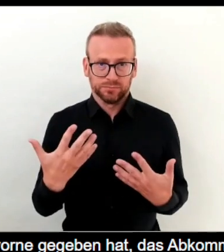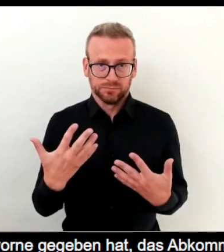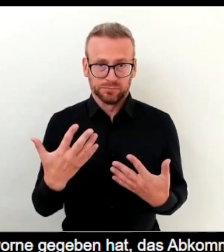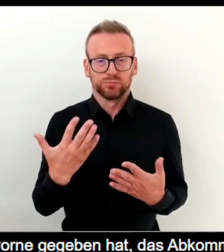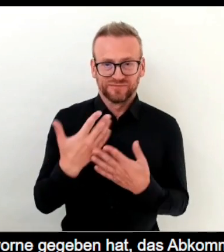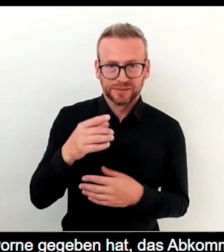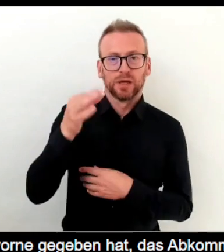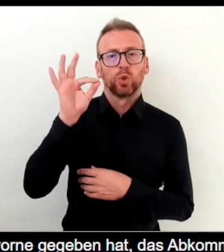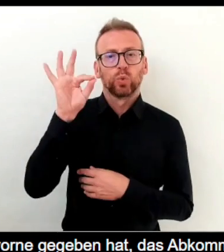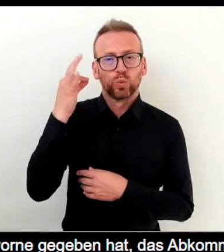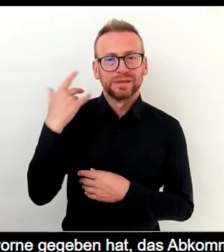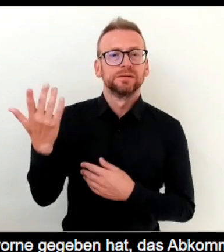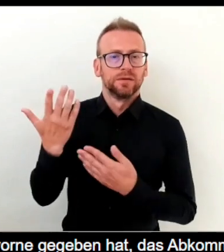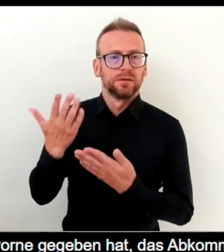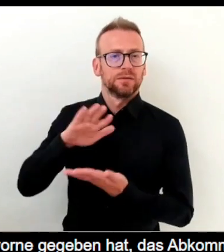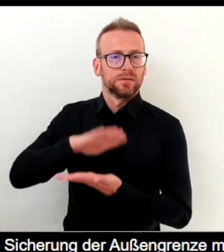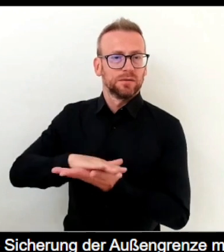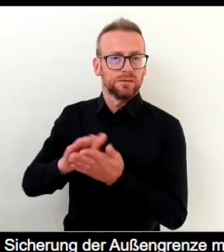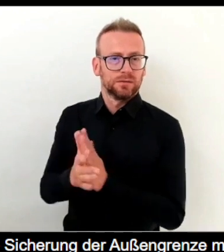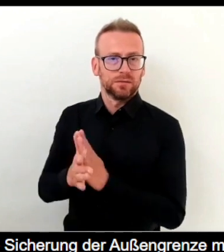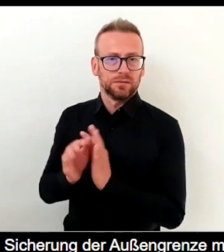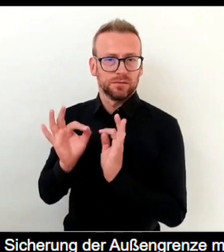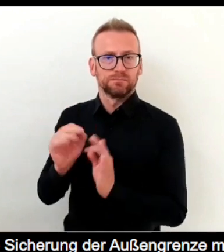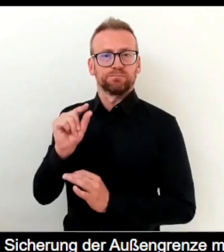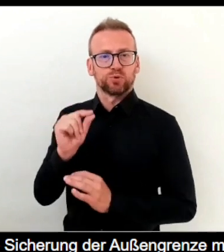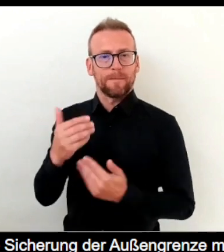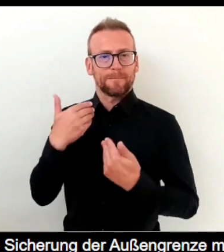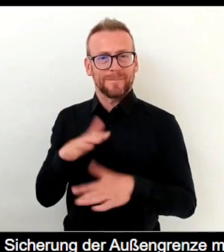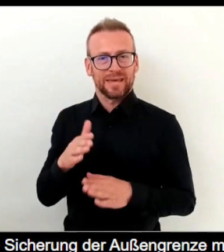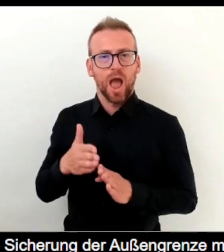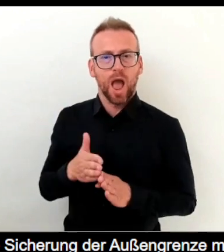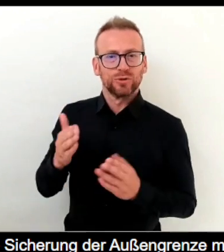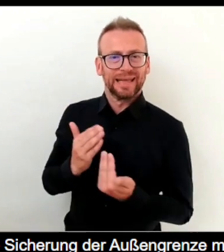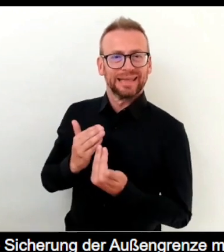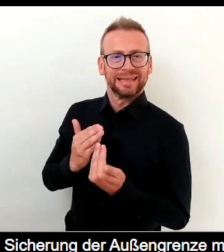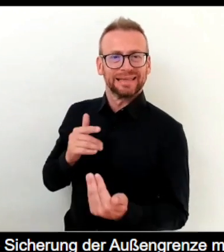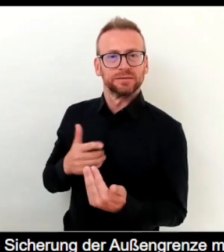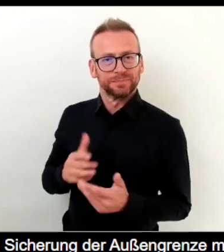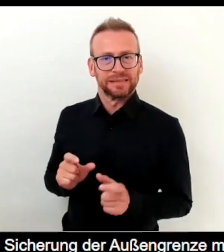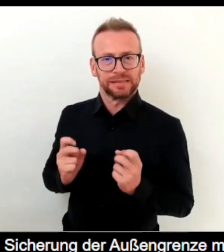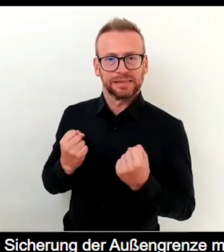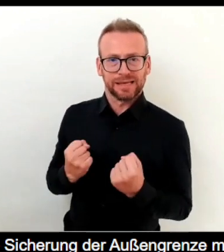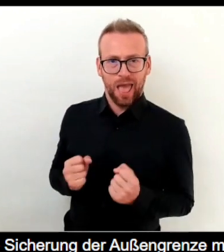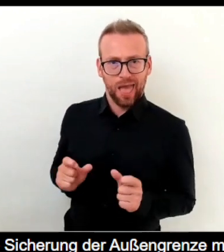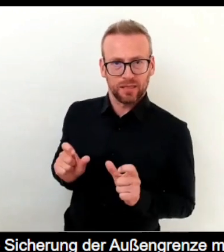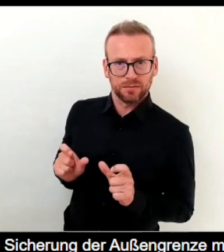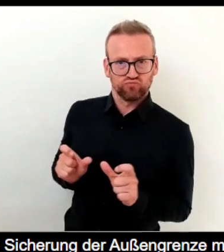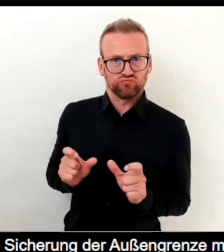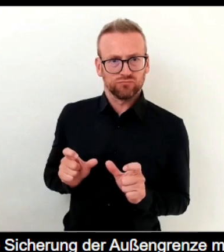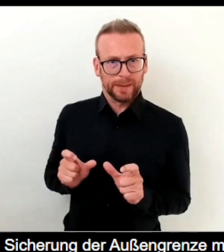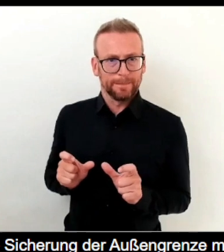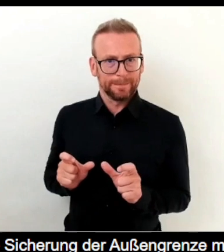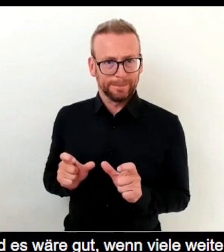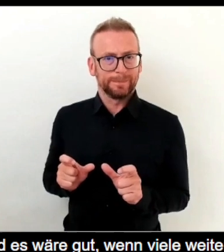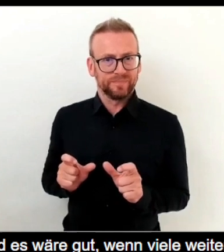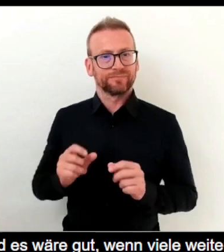ist schade. Da sollte die deutsche Regierung noch stärker werden. Auch wir bräuchten statt Sonderaufnahme, Sonderrückführungsprogramme. Und ähnlich wie das Abkommen mit